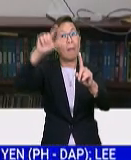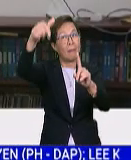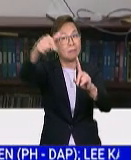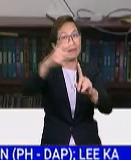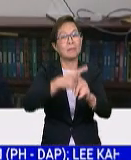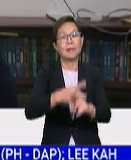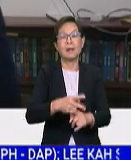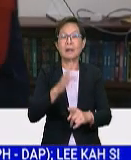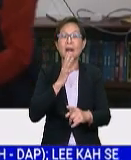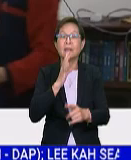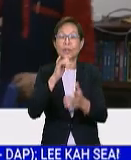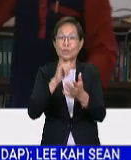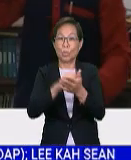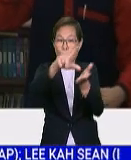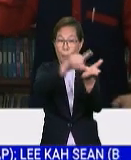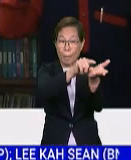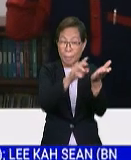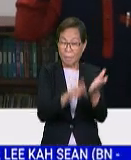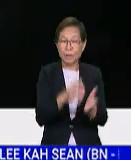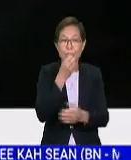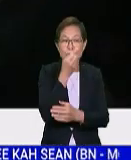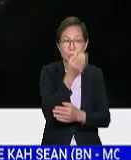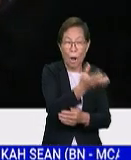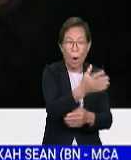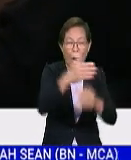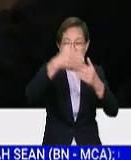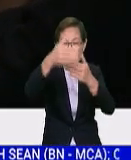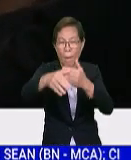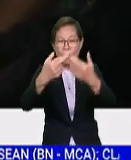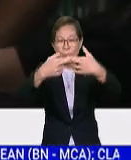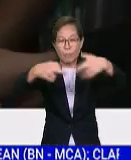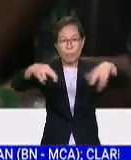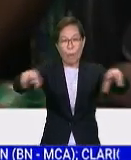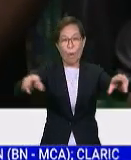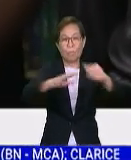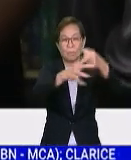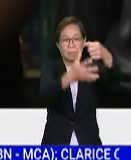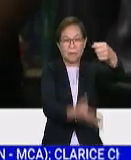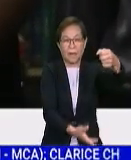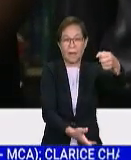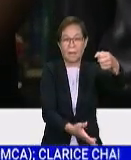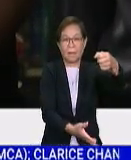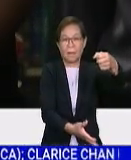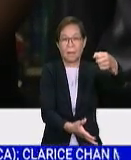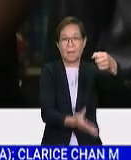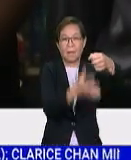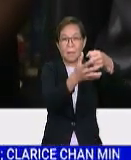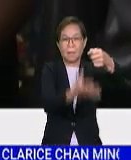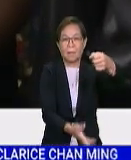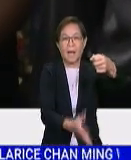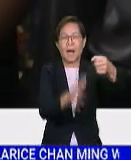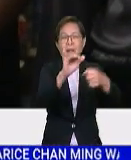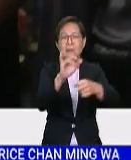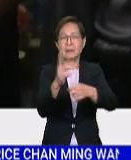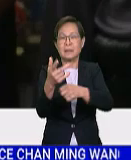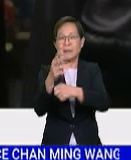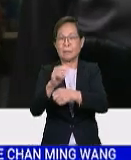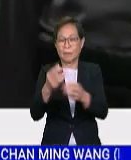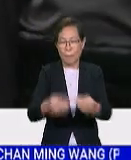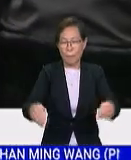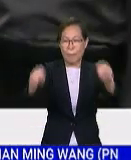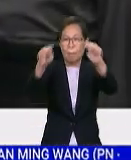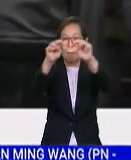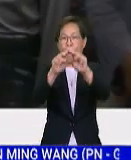Beliau berkata demikian kepada pemberita RTM selepas melancarkan tabung Ihya Ramadan yadim di Masjid Nurul